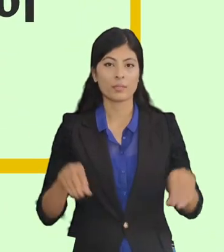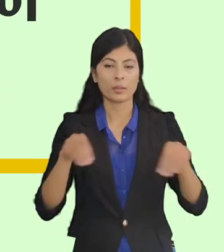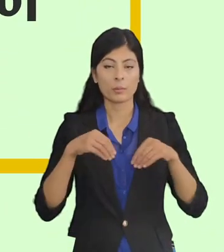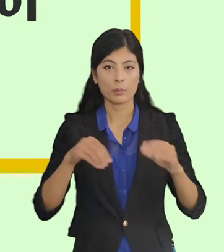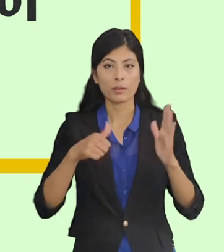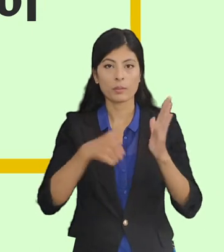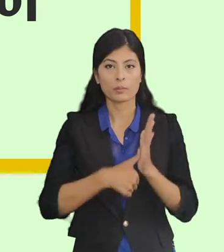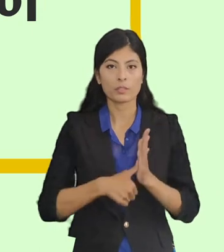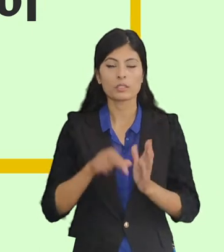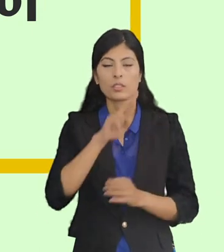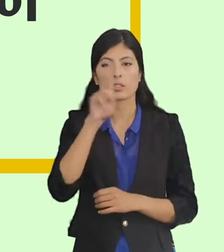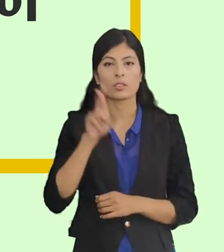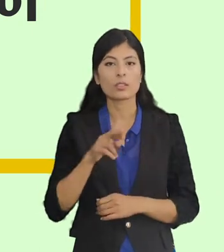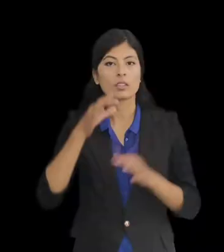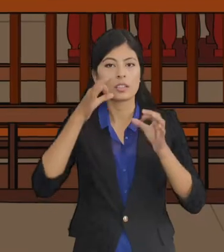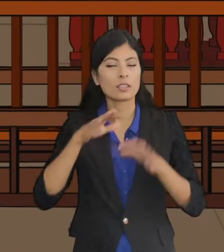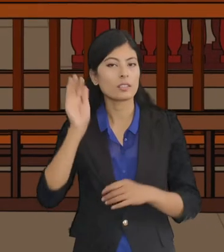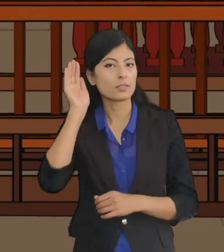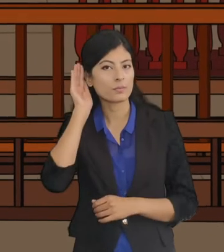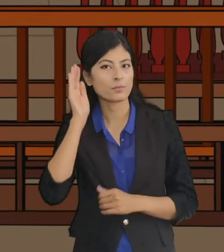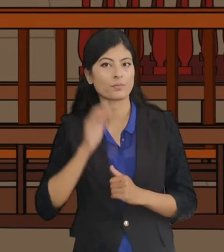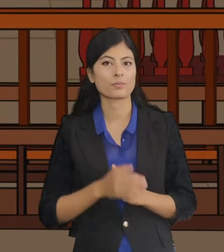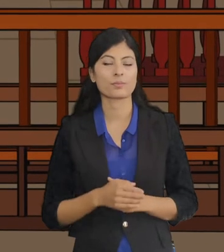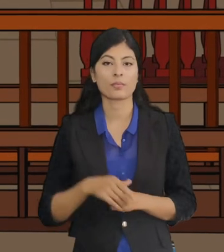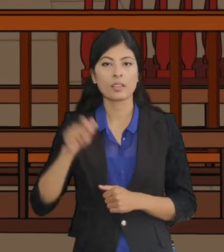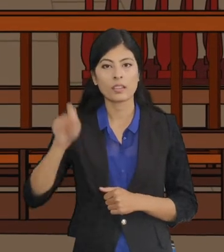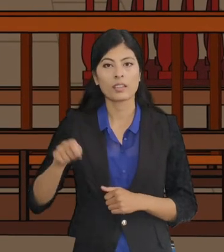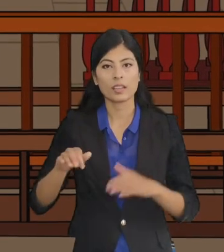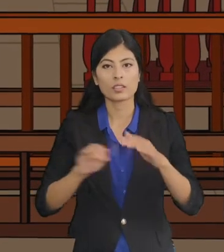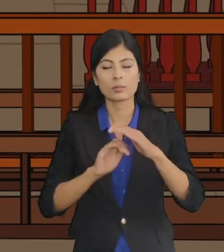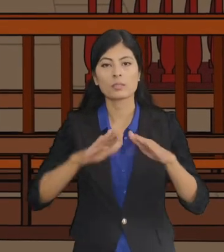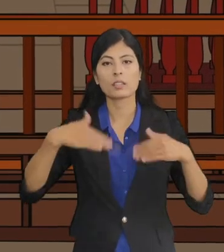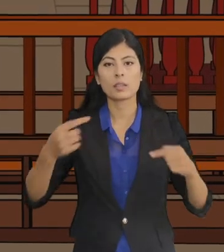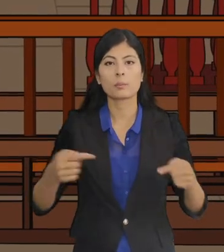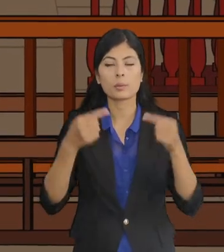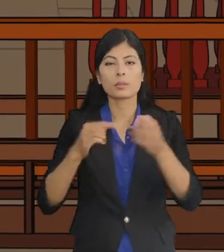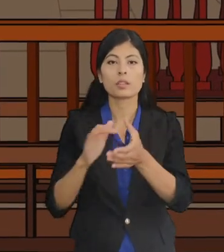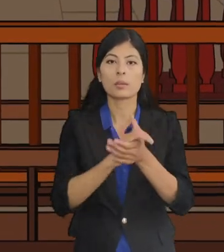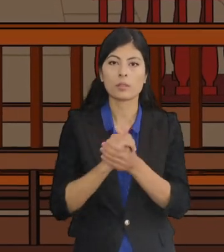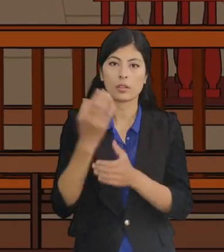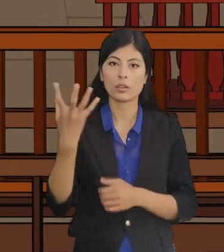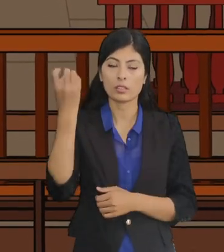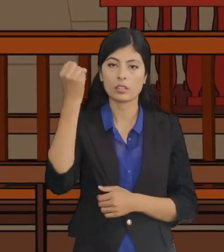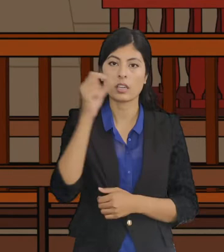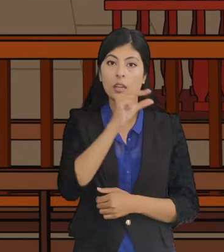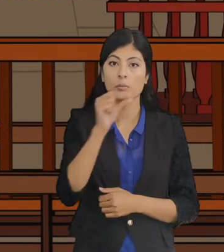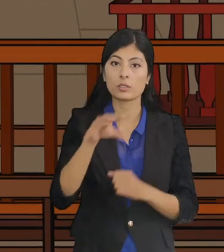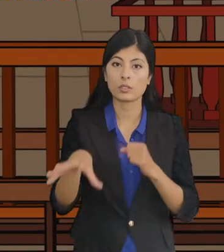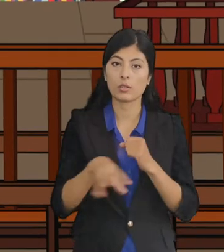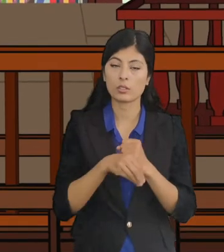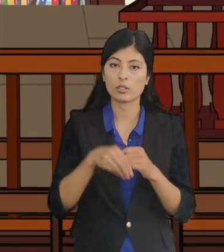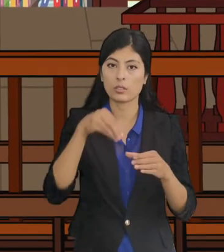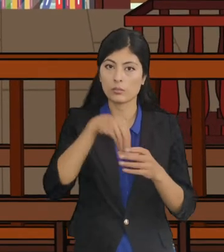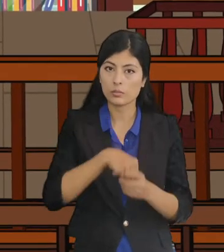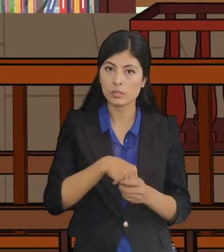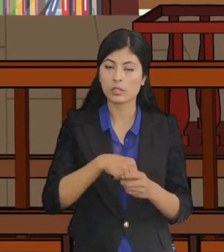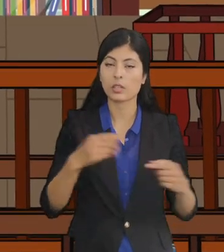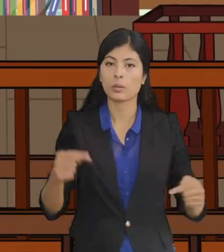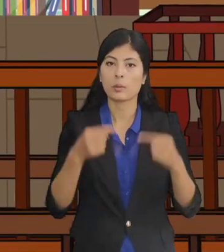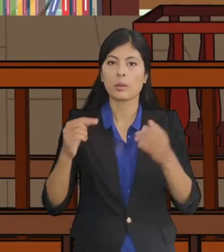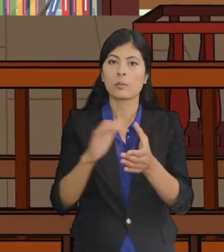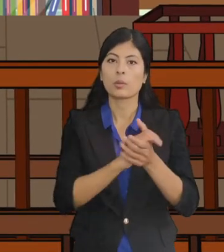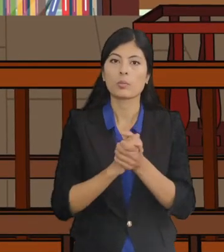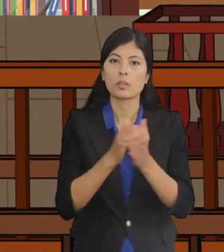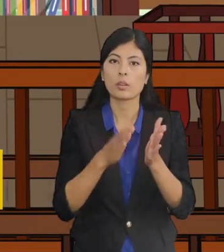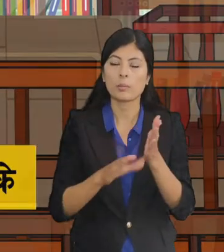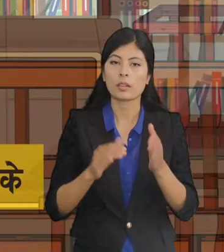प्रमाणको परीक्षण र सुनवाई। न्यायिक समितिलाई विवादको निरूपण गर्ने अधिकार भएका विषयहरू अन्तर्गतको विवाद